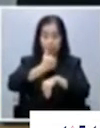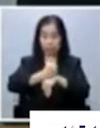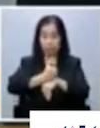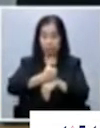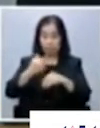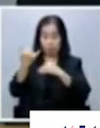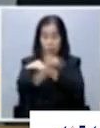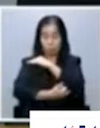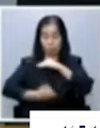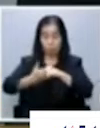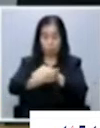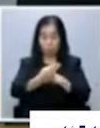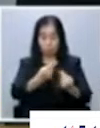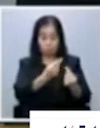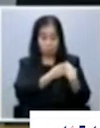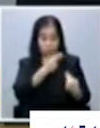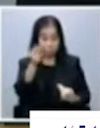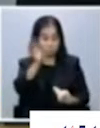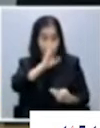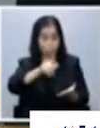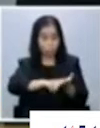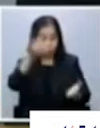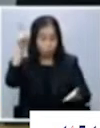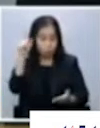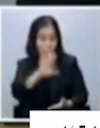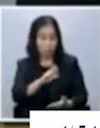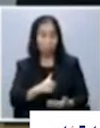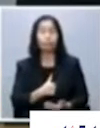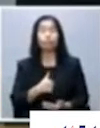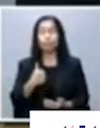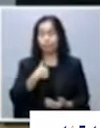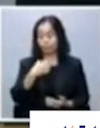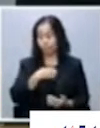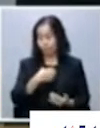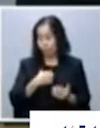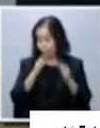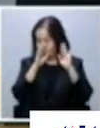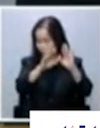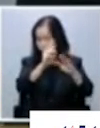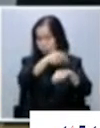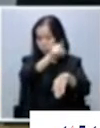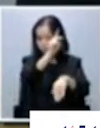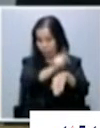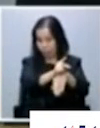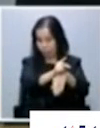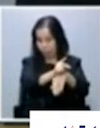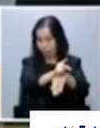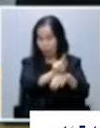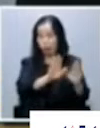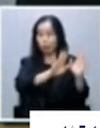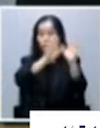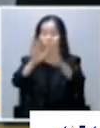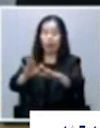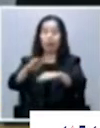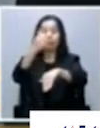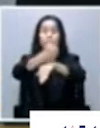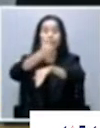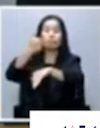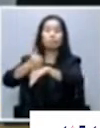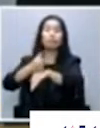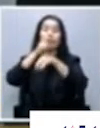อบด้วยการลาออกผมก็อยากจะฝากผ่านท่านประธานไปยังทางคณะรัฐบาลว่